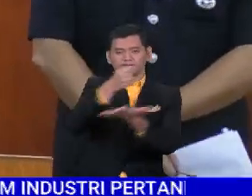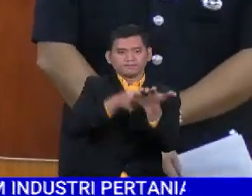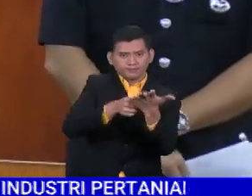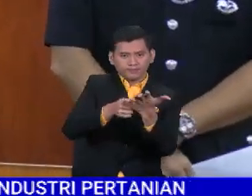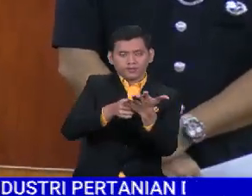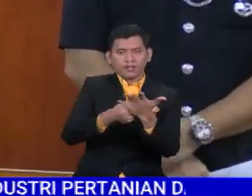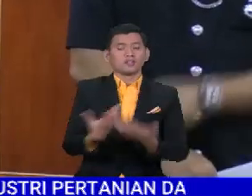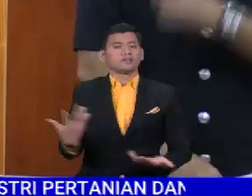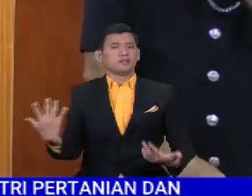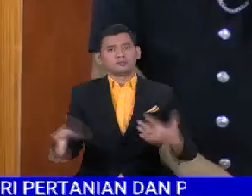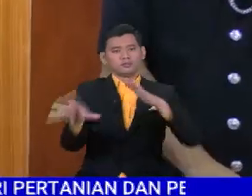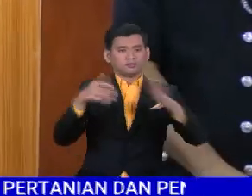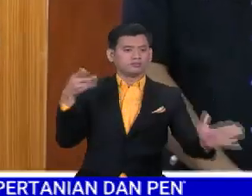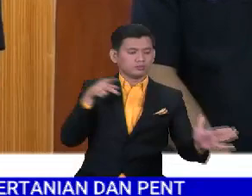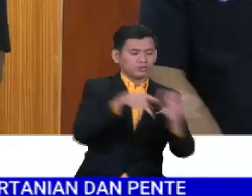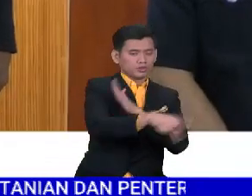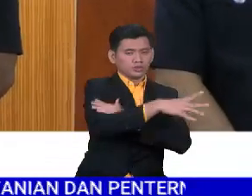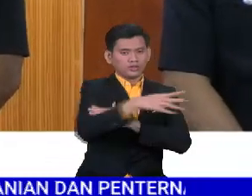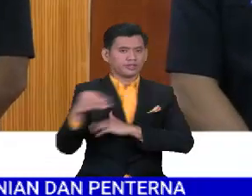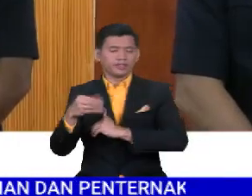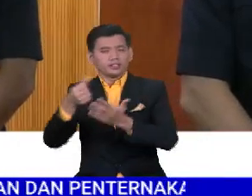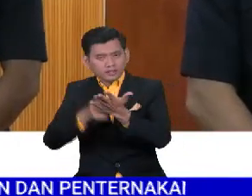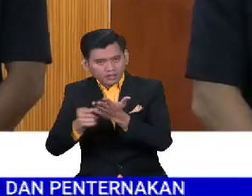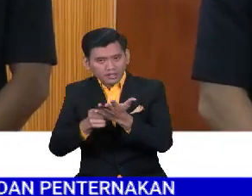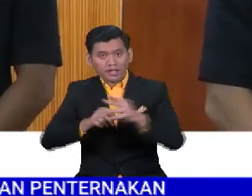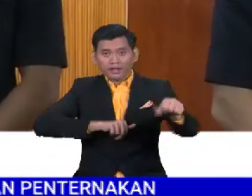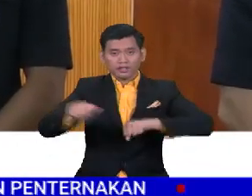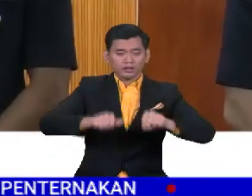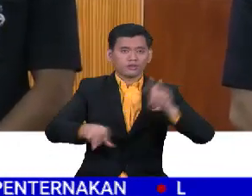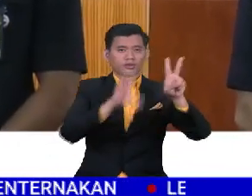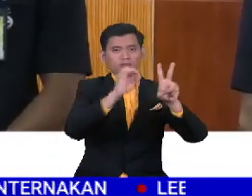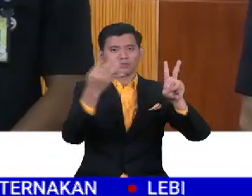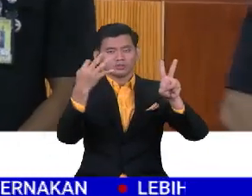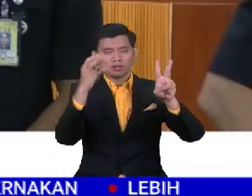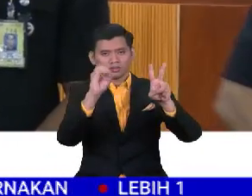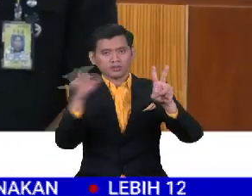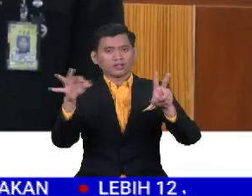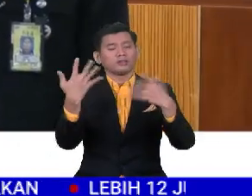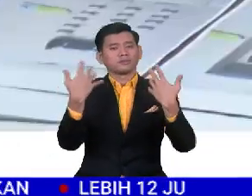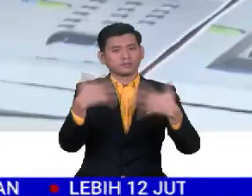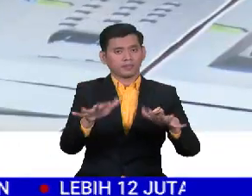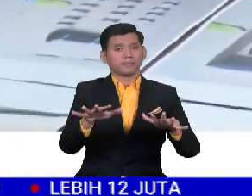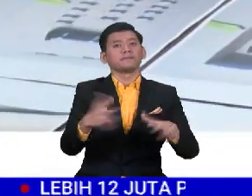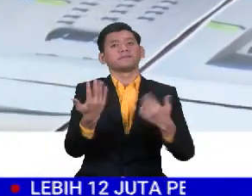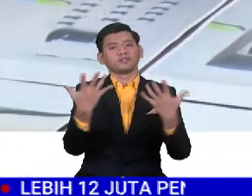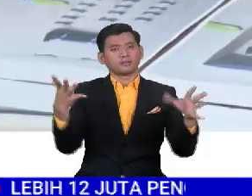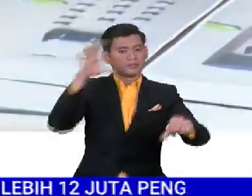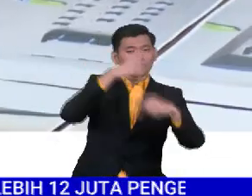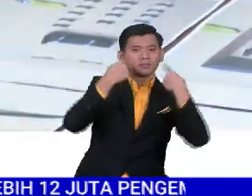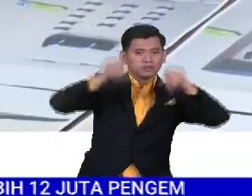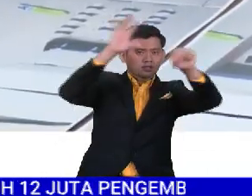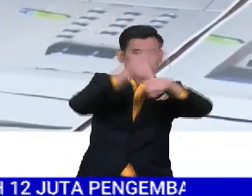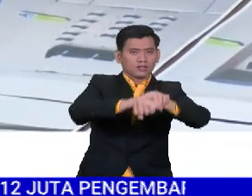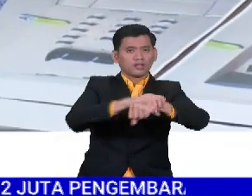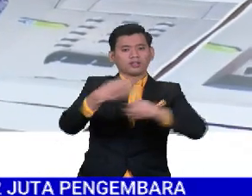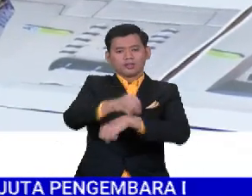Sindiket Samun bunuh, dadah dan pecah rumah yang aktif sejak 2009 tumpas. Ia hasil serbuan polis Kuala Lumpur di sebuah